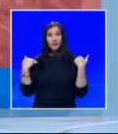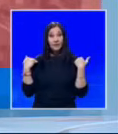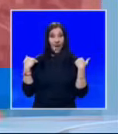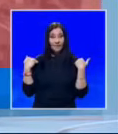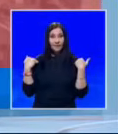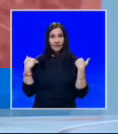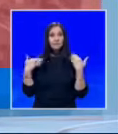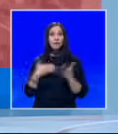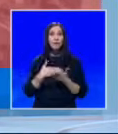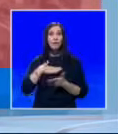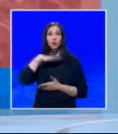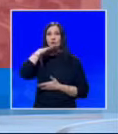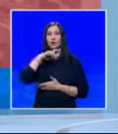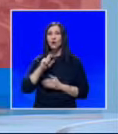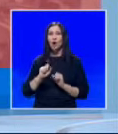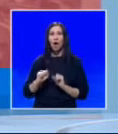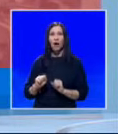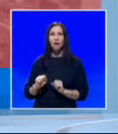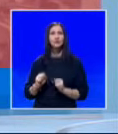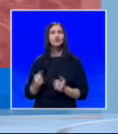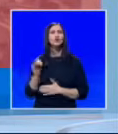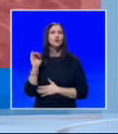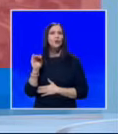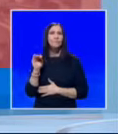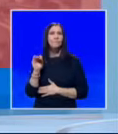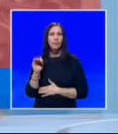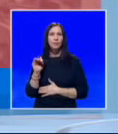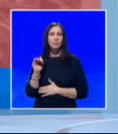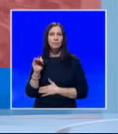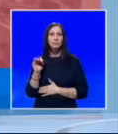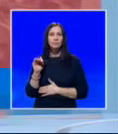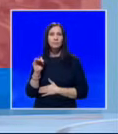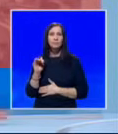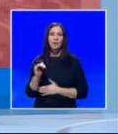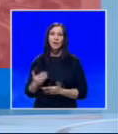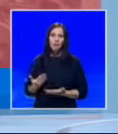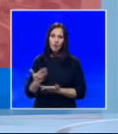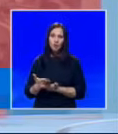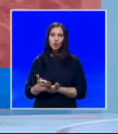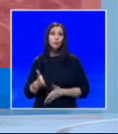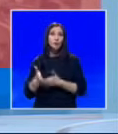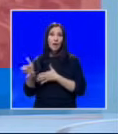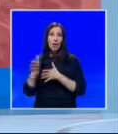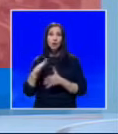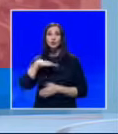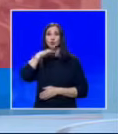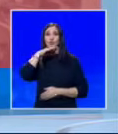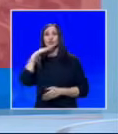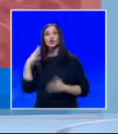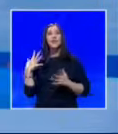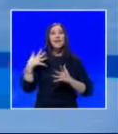да има достатъчно гаранции, че ще бъдат излъчени и подкрепени хора с достатъчен